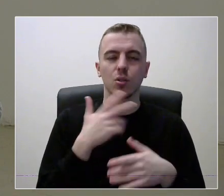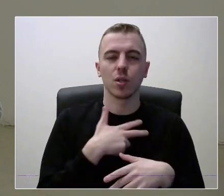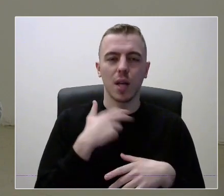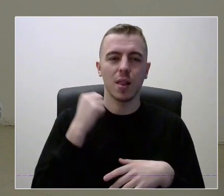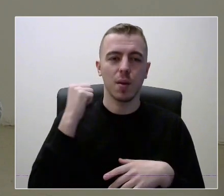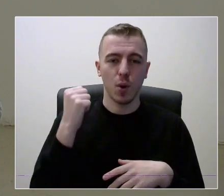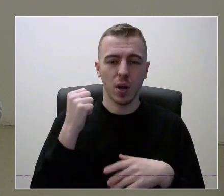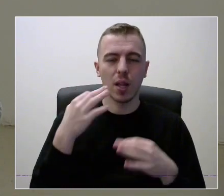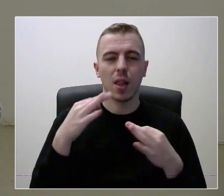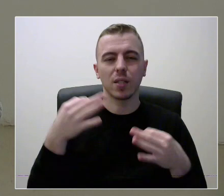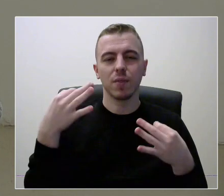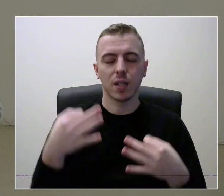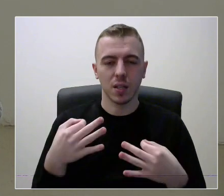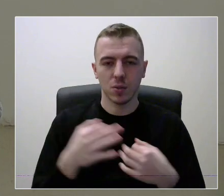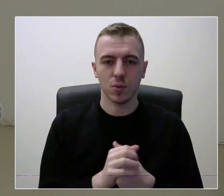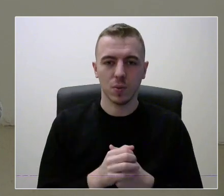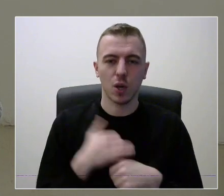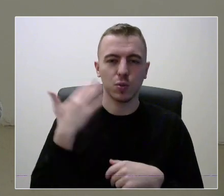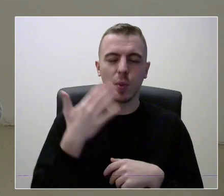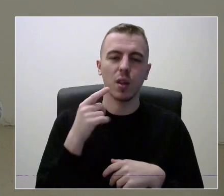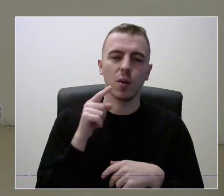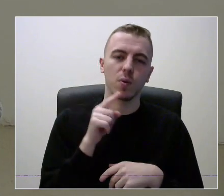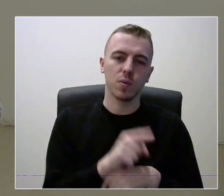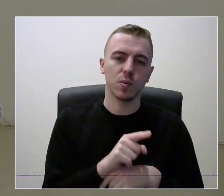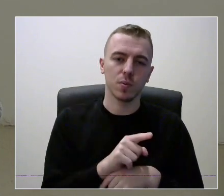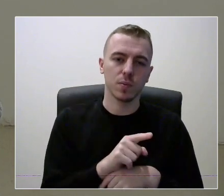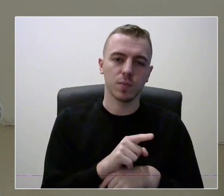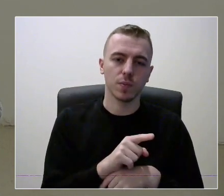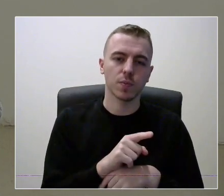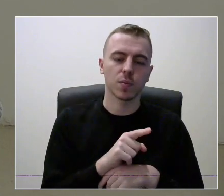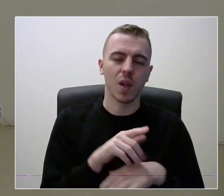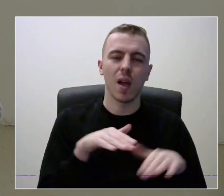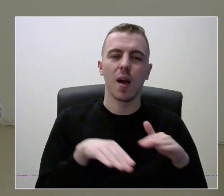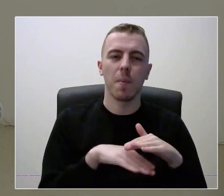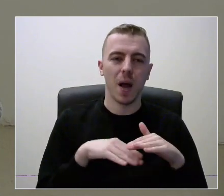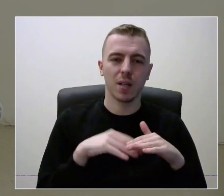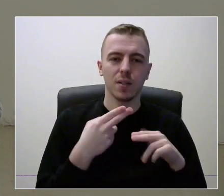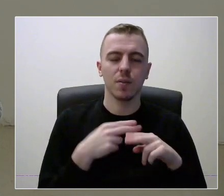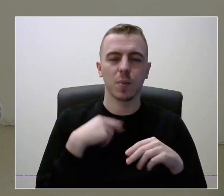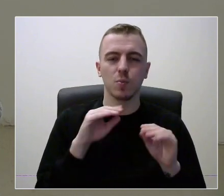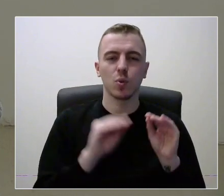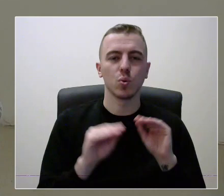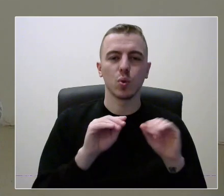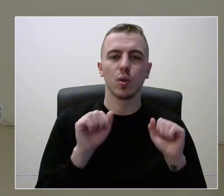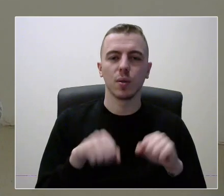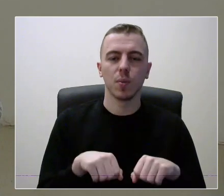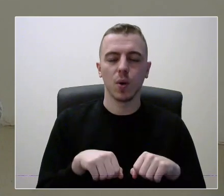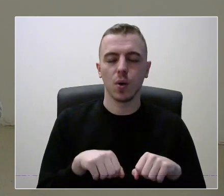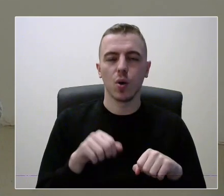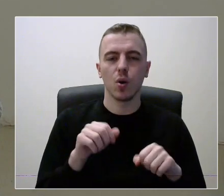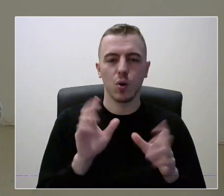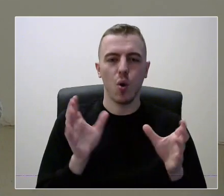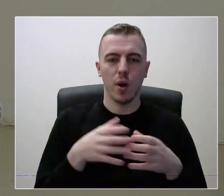Laisvė Teisingumas, tai aš manau šitų partnerių pagrindų mes suformuosime ir koaliciją ir tęsim